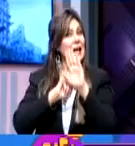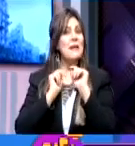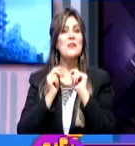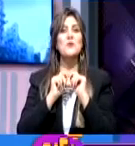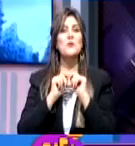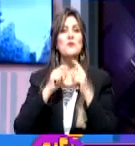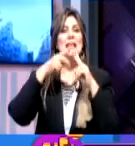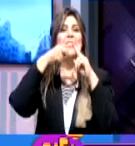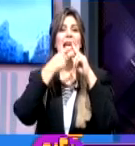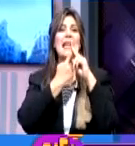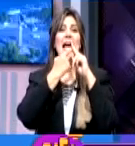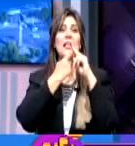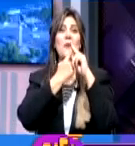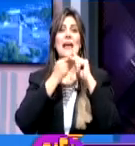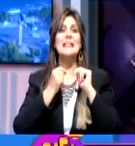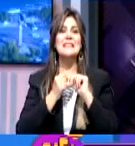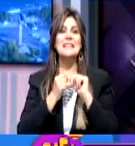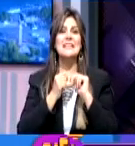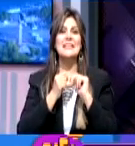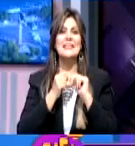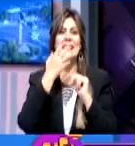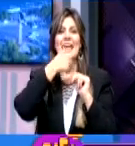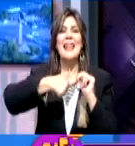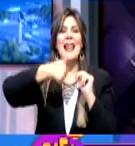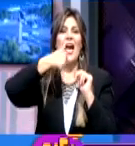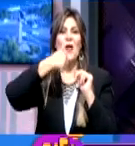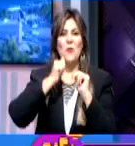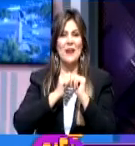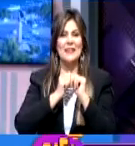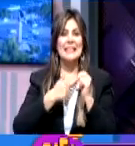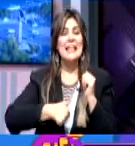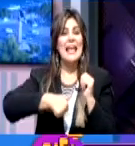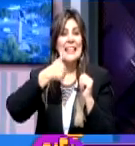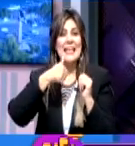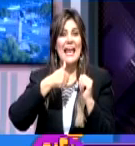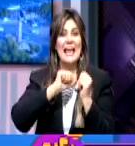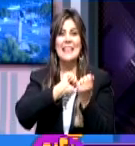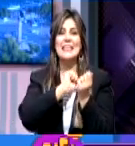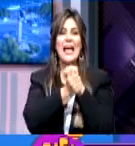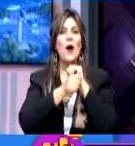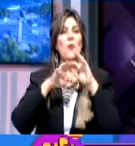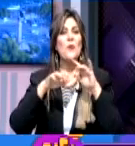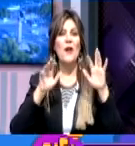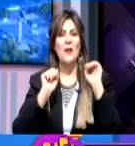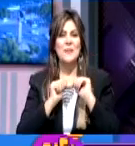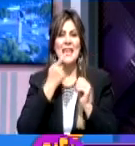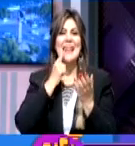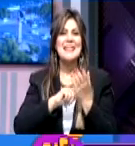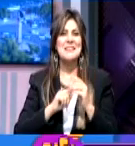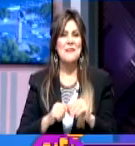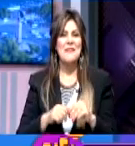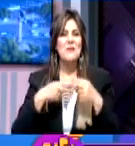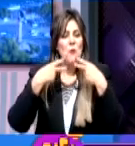والادوات المعده الحديثه لاني انا انجح المنظومه بتاع التحول الرقمي. ايوه تمام. لازم يبقى في قبول